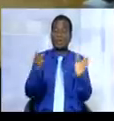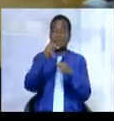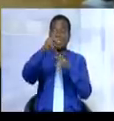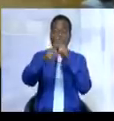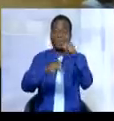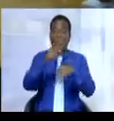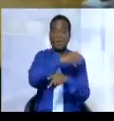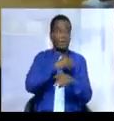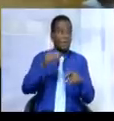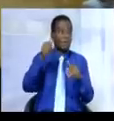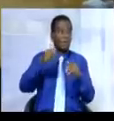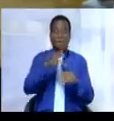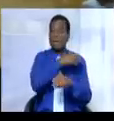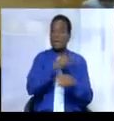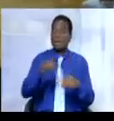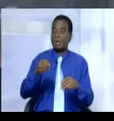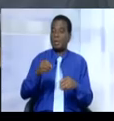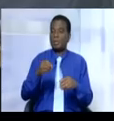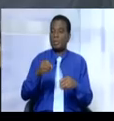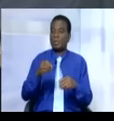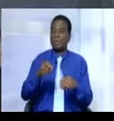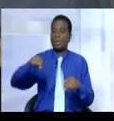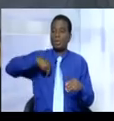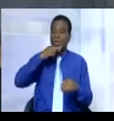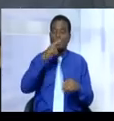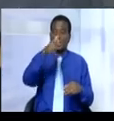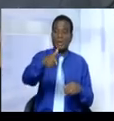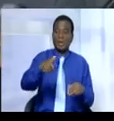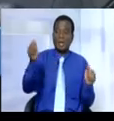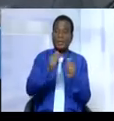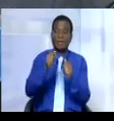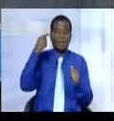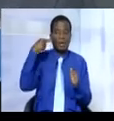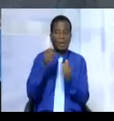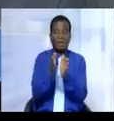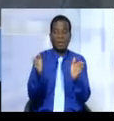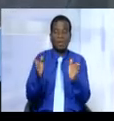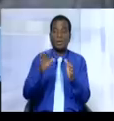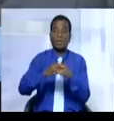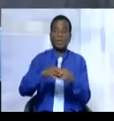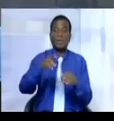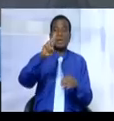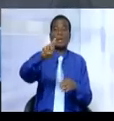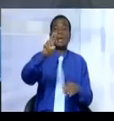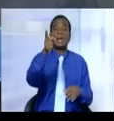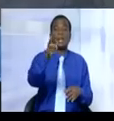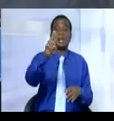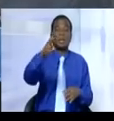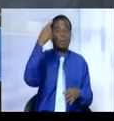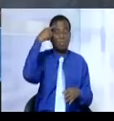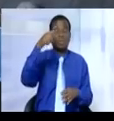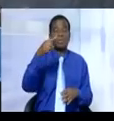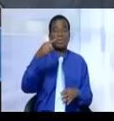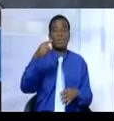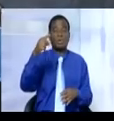de l'habitat et le listing électoral. Nous sommes là avec les secrétaires du RDA, de